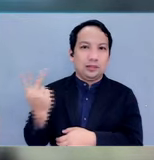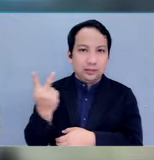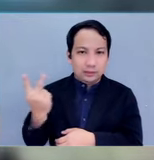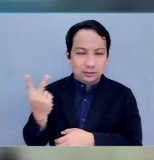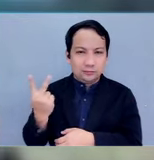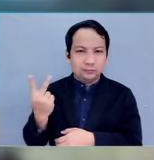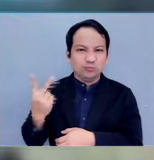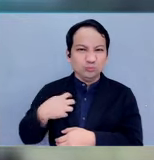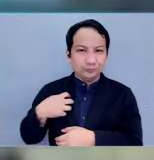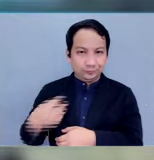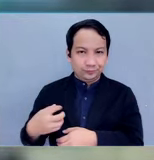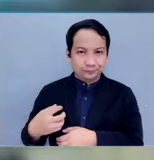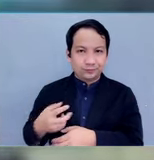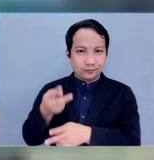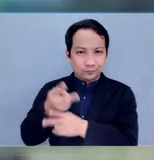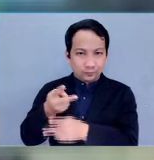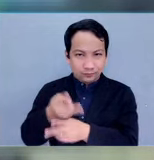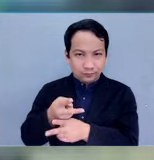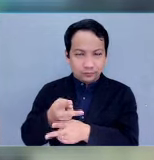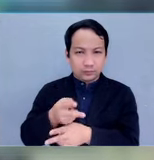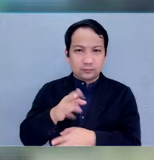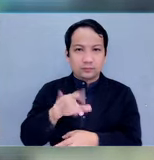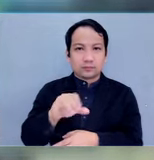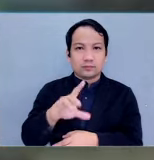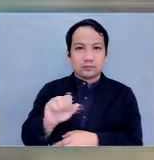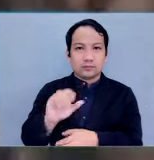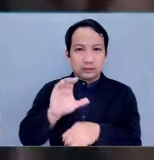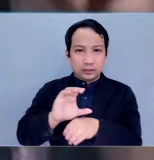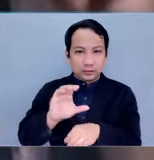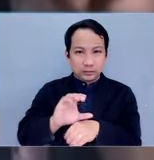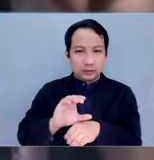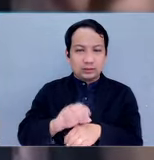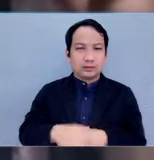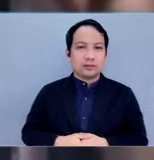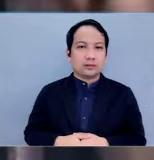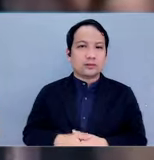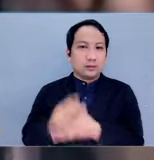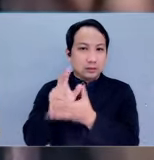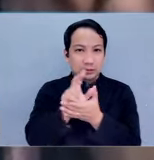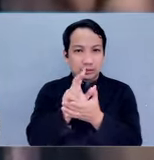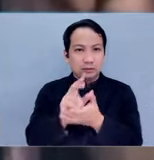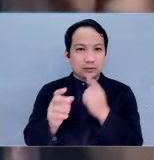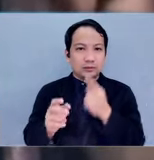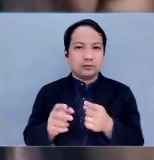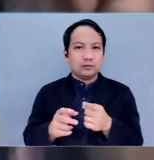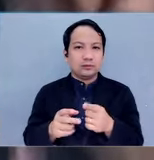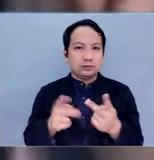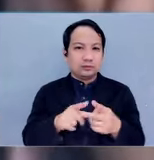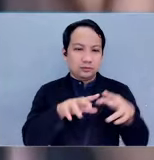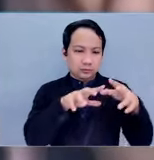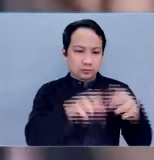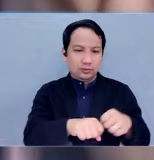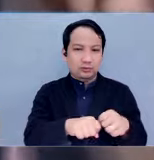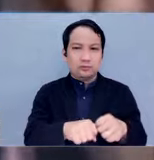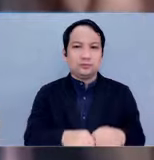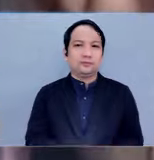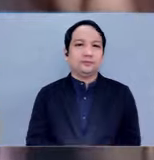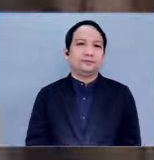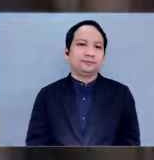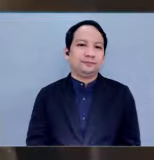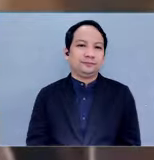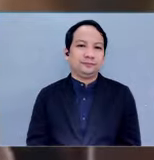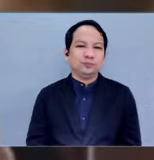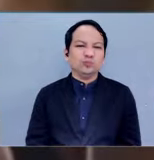na nagbabantay sa Basilica Minore del Santo Niño. Dahil dito, sa kulungan ang kanilang bagsak. Ang